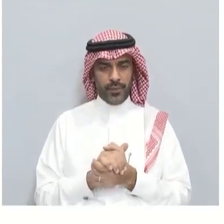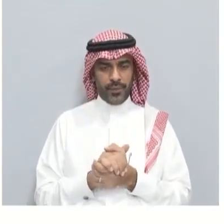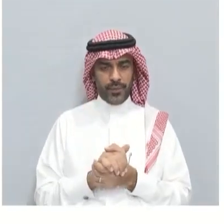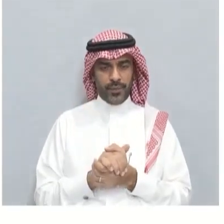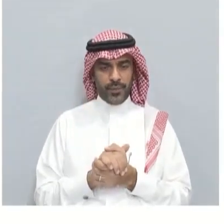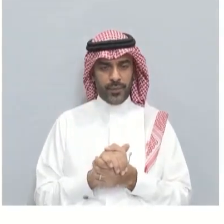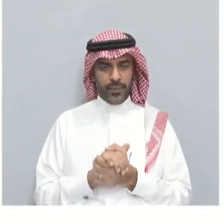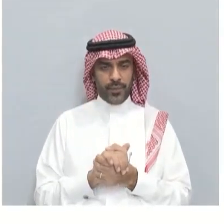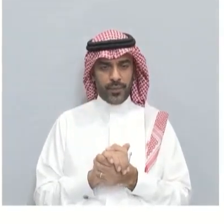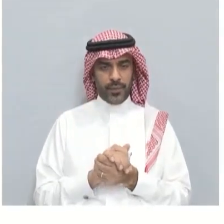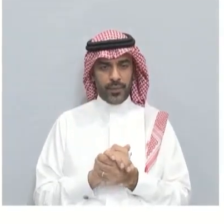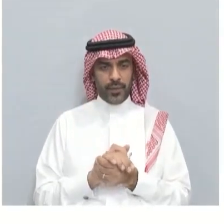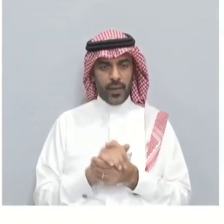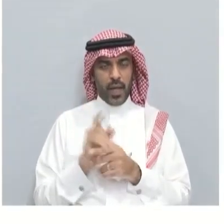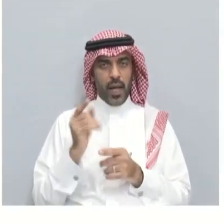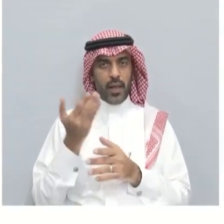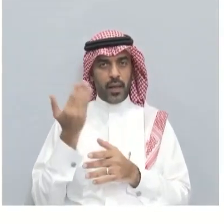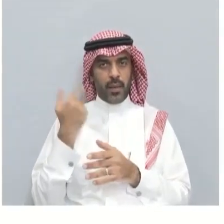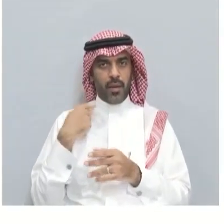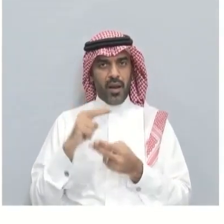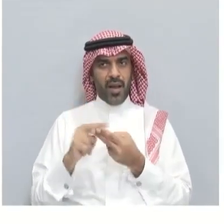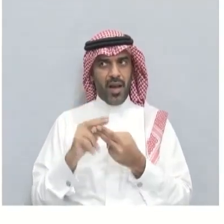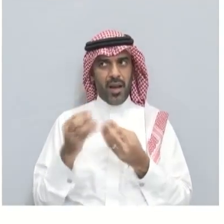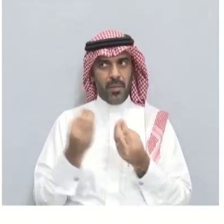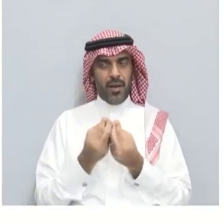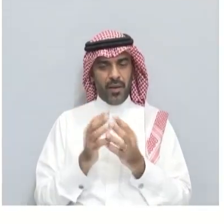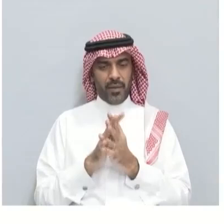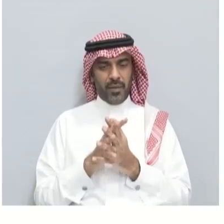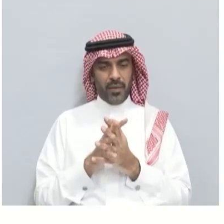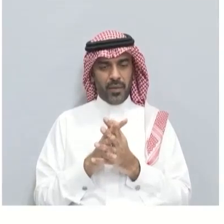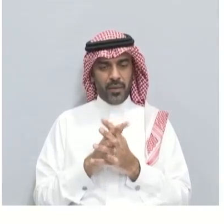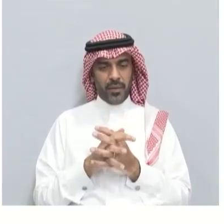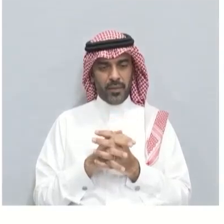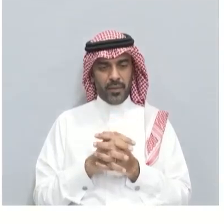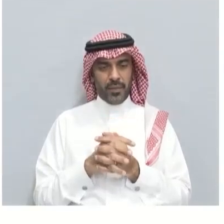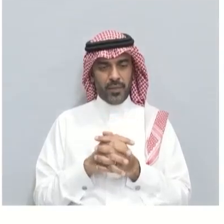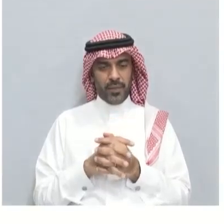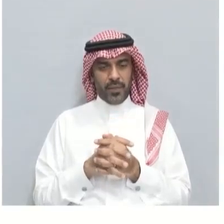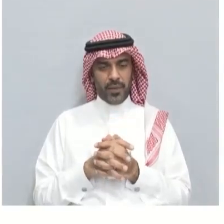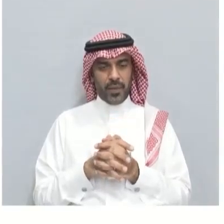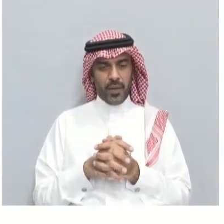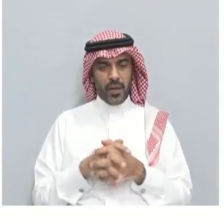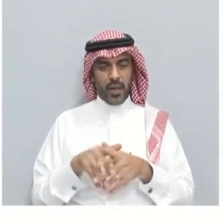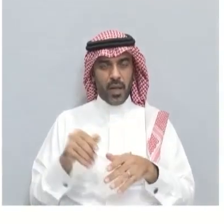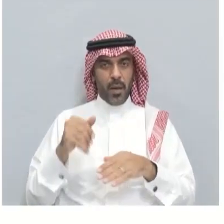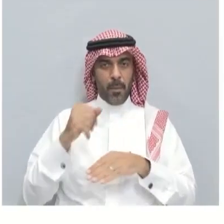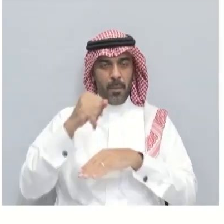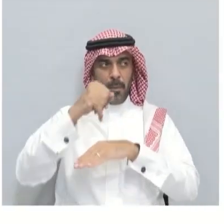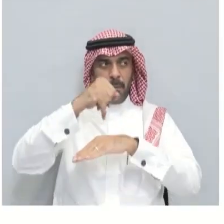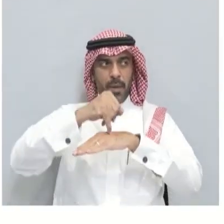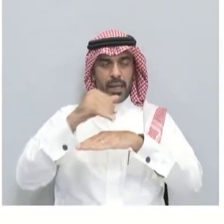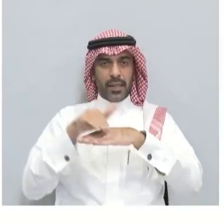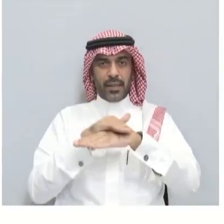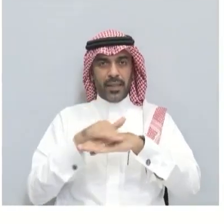الاجابه وهذا سبق نحن حليناها مع بعض المركز السطحي للزلزال اذا وصلت الموجه الاوليه الى جهاز الرصد